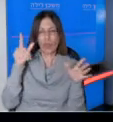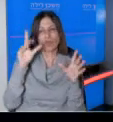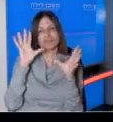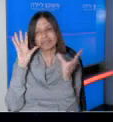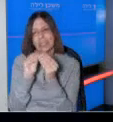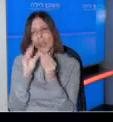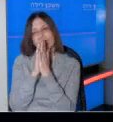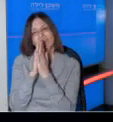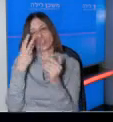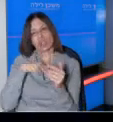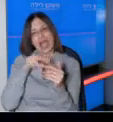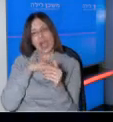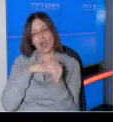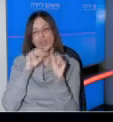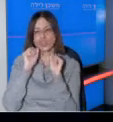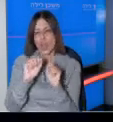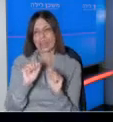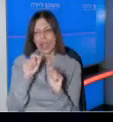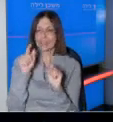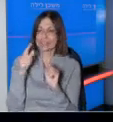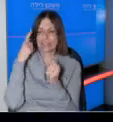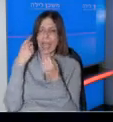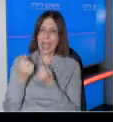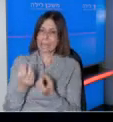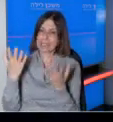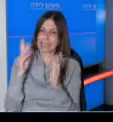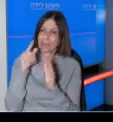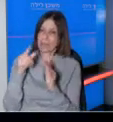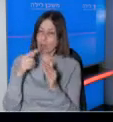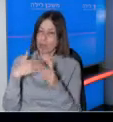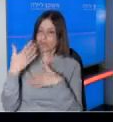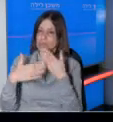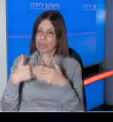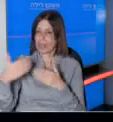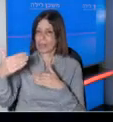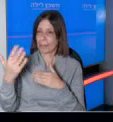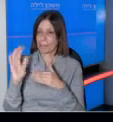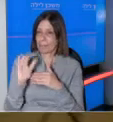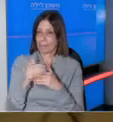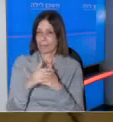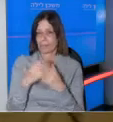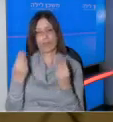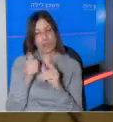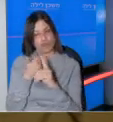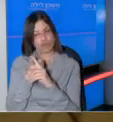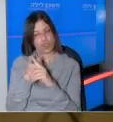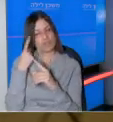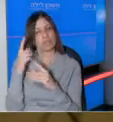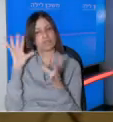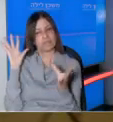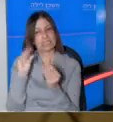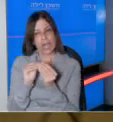הכל מבקש מאיתנו אחריות, סולידריות, זה המסר, זהו, מפה לוקחים קדימה? א', אני חושב שבסך